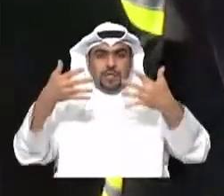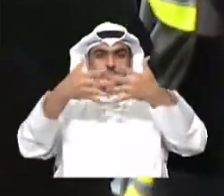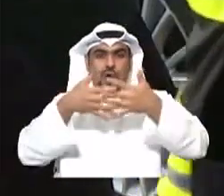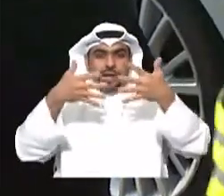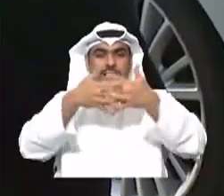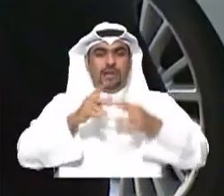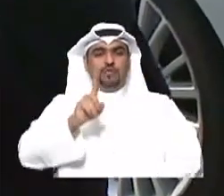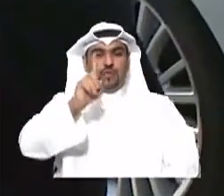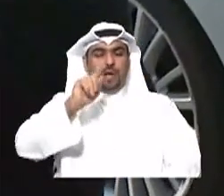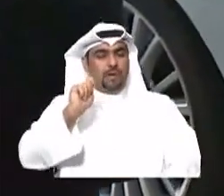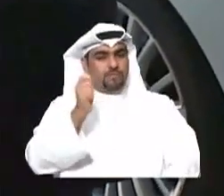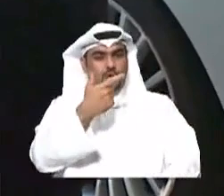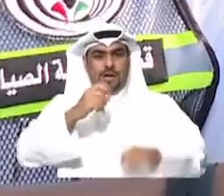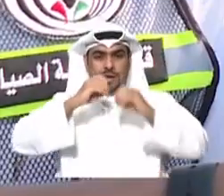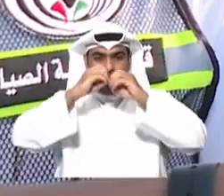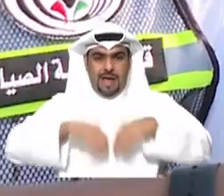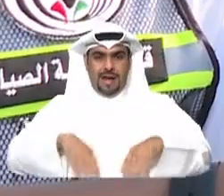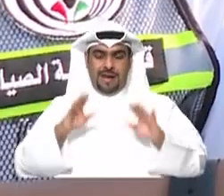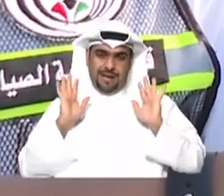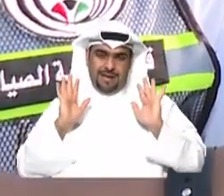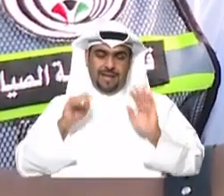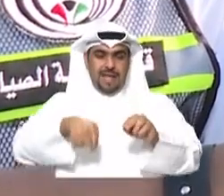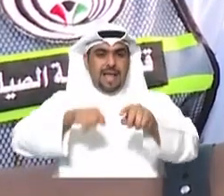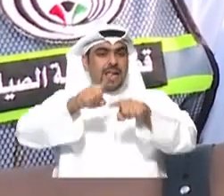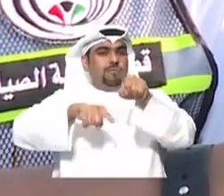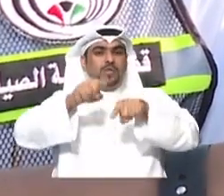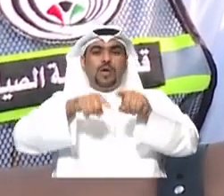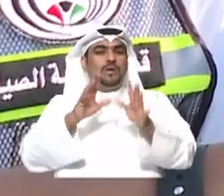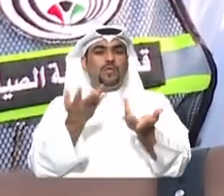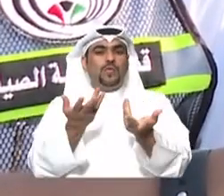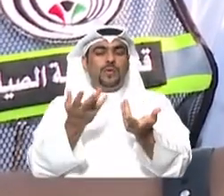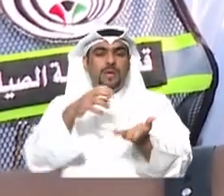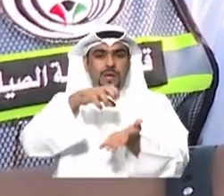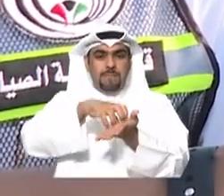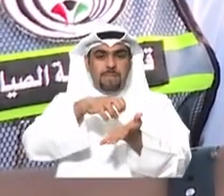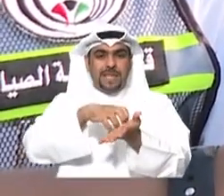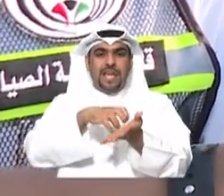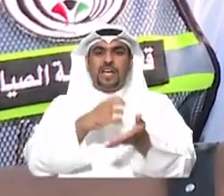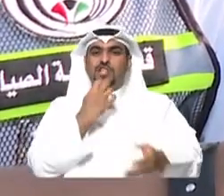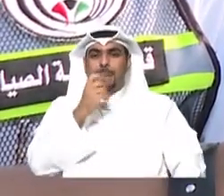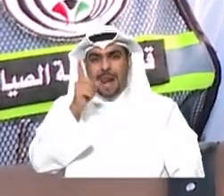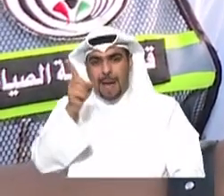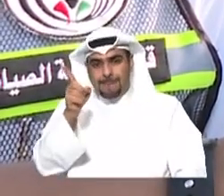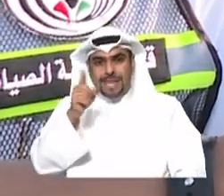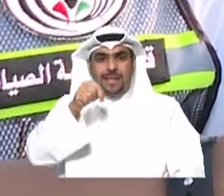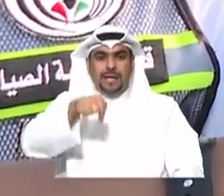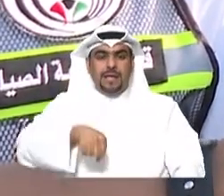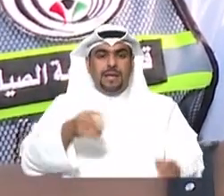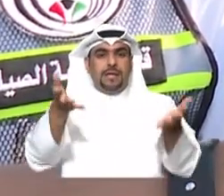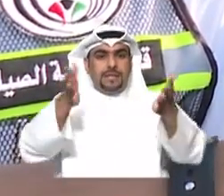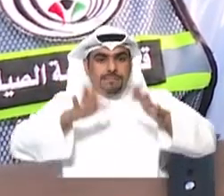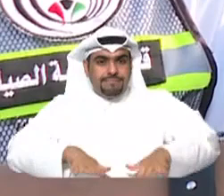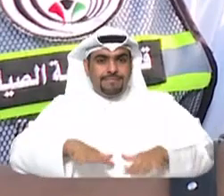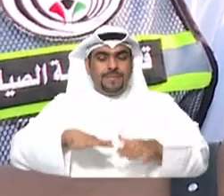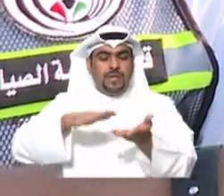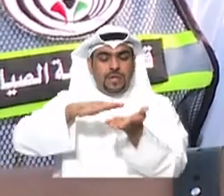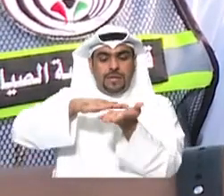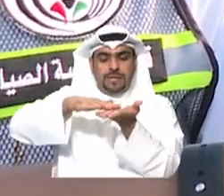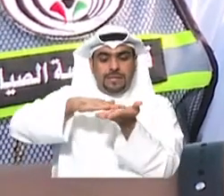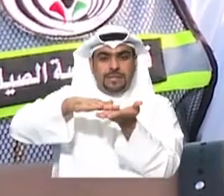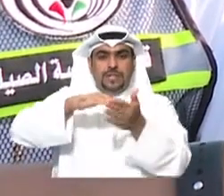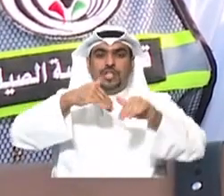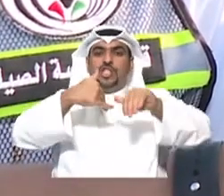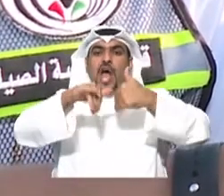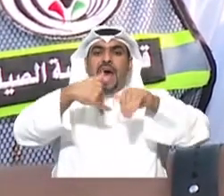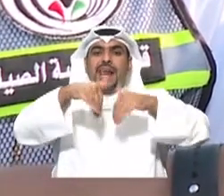إن شاء الله. معظم المشاكل هي مرورية، وفي بعض الأسفلت كان له فترة